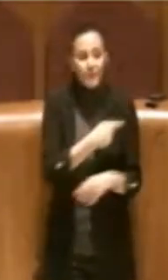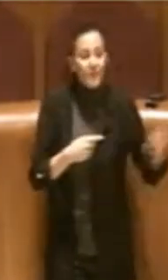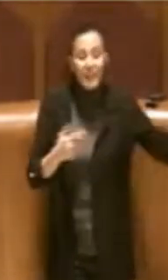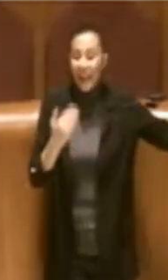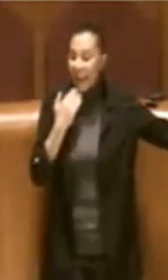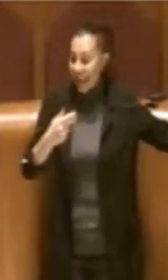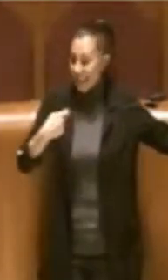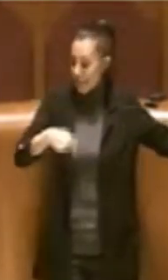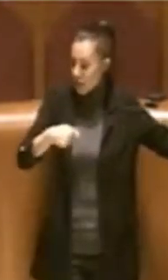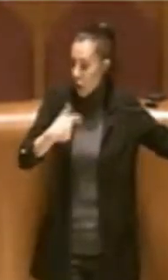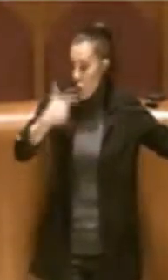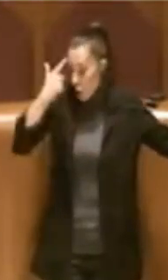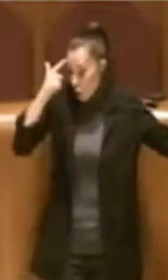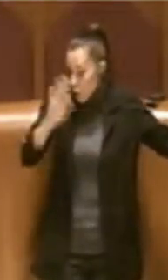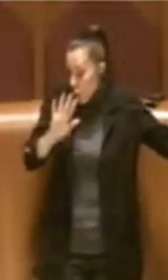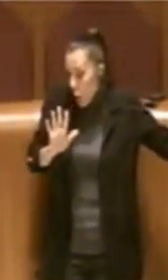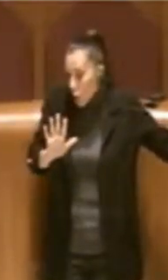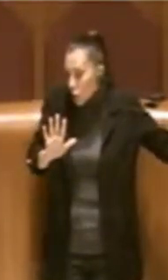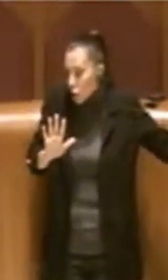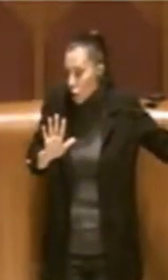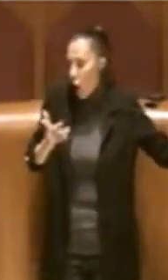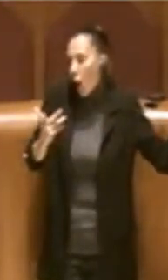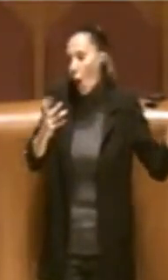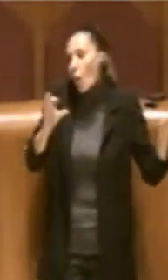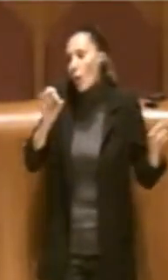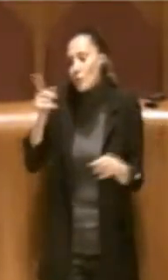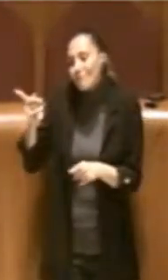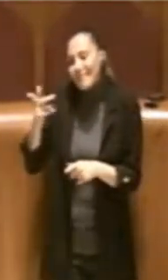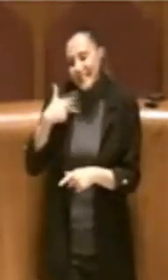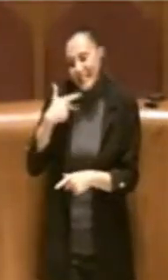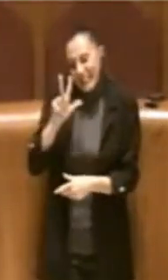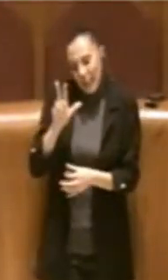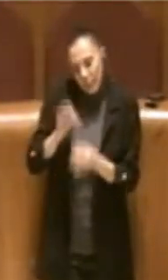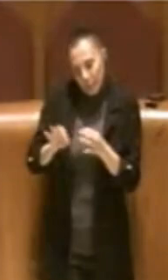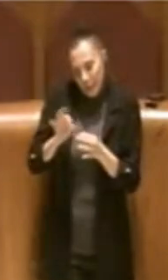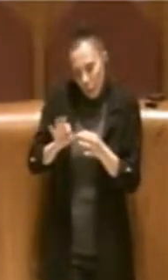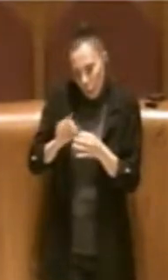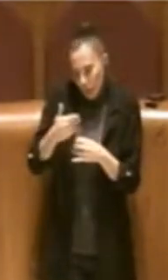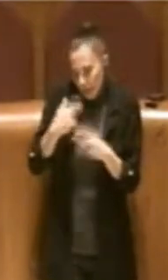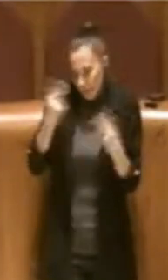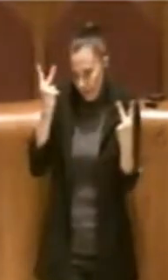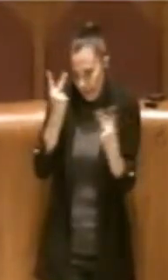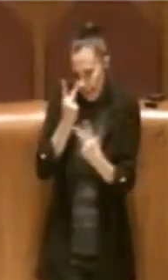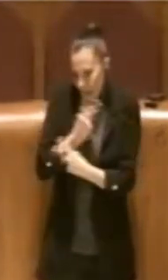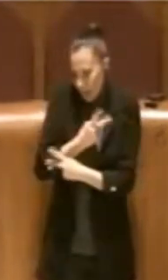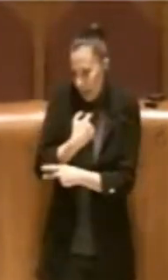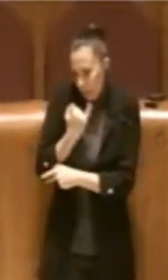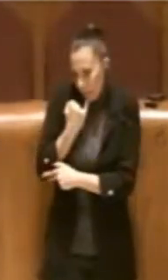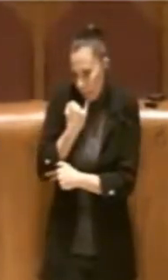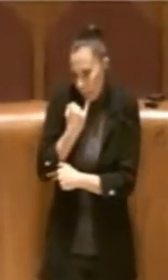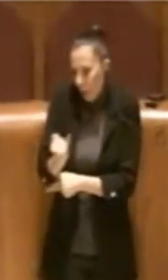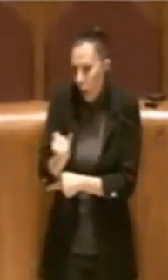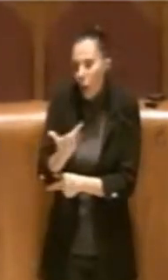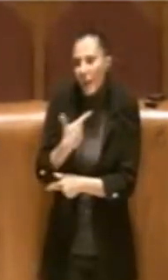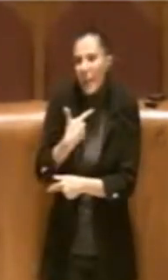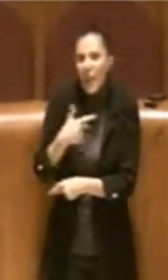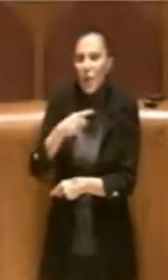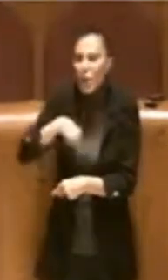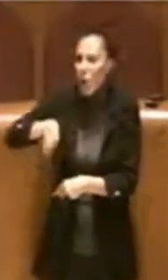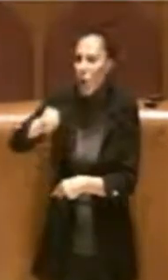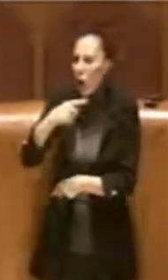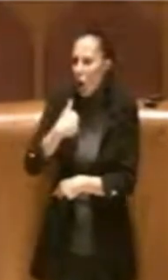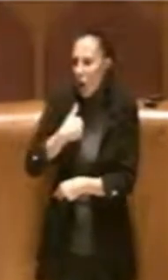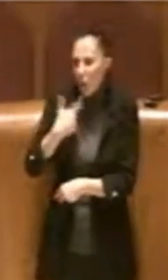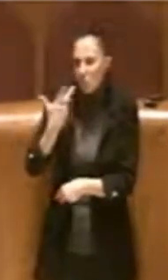Grazie Presidente, non so quanto sarà tollerante nei miei confronti, ma 3 minuti veramente, guardi, sono pochi perché di sciocchezze in aula io